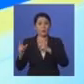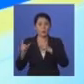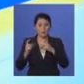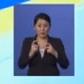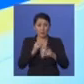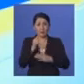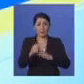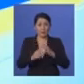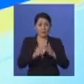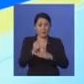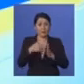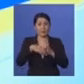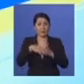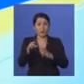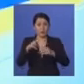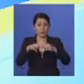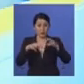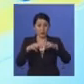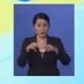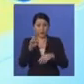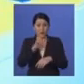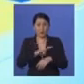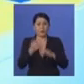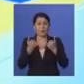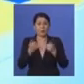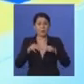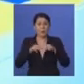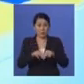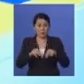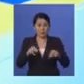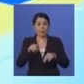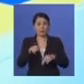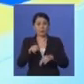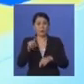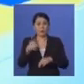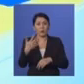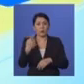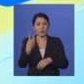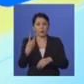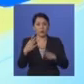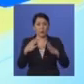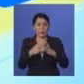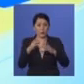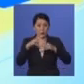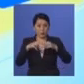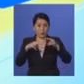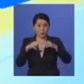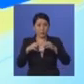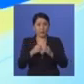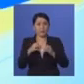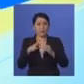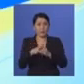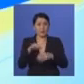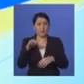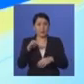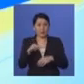жолаушылар тасымалы, шаһарды абаттандыру және құрылыс жұмыстары бар. Қазіргі күні Петропавлда 1152 көп пәтерлі және